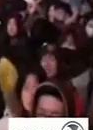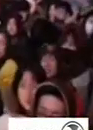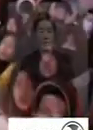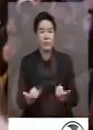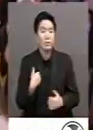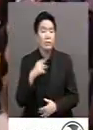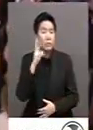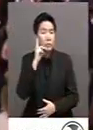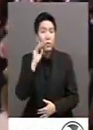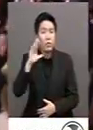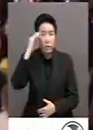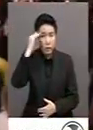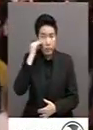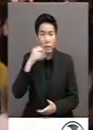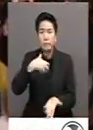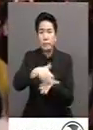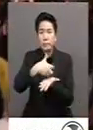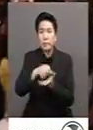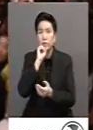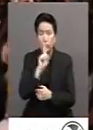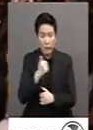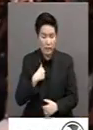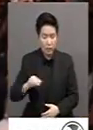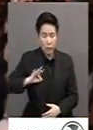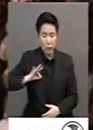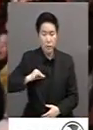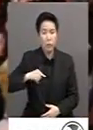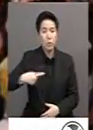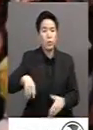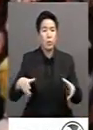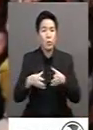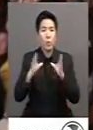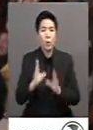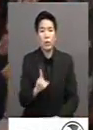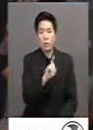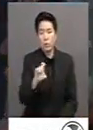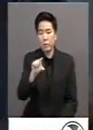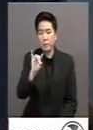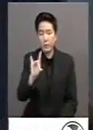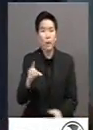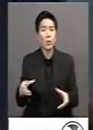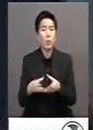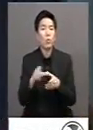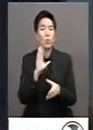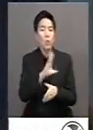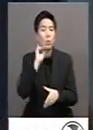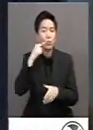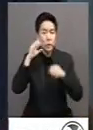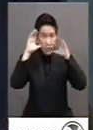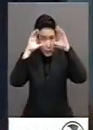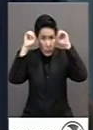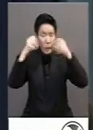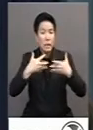สำนักข่าวยอนทับของเกาหลีใต้รายงานว่าสมาชิกสภานิติบัญญัติ 128คนของพรรคแนรซึ่งเป็นพรรค